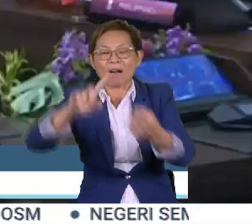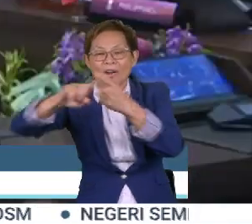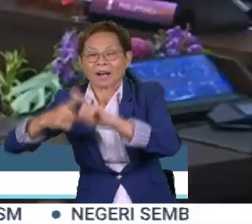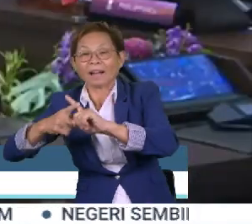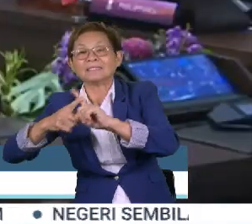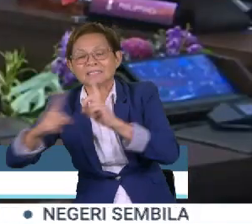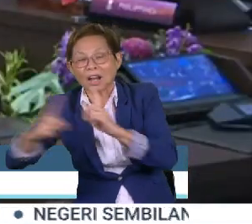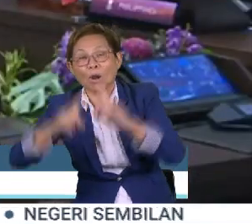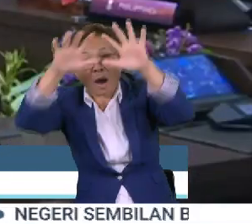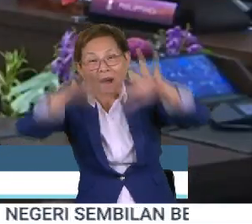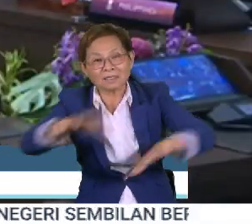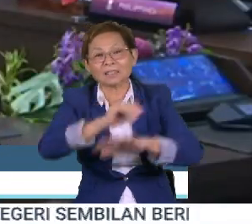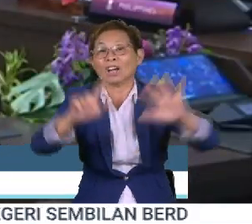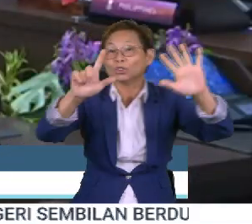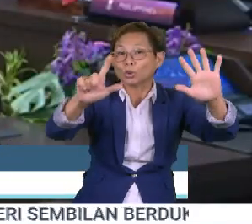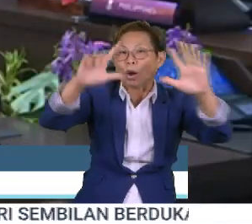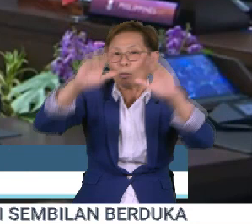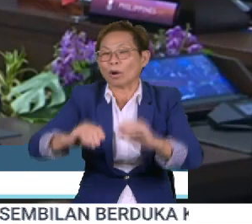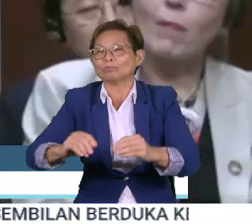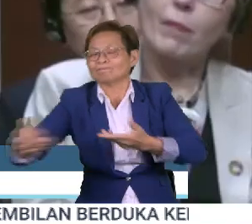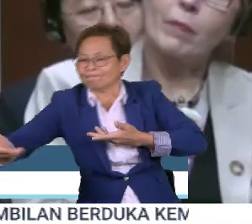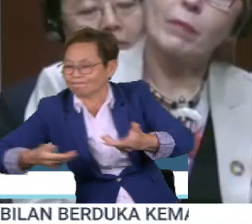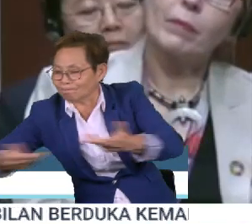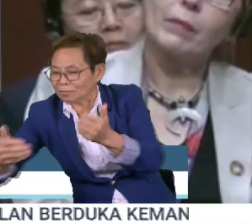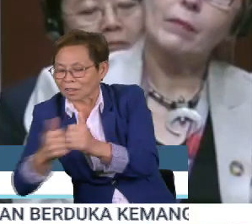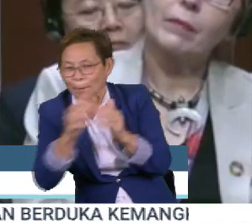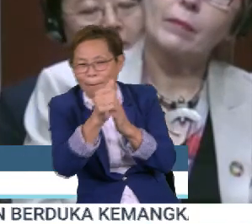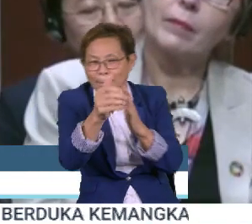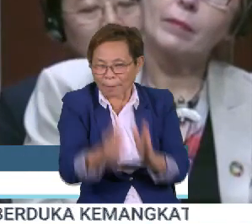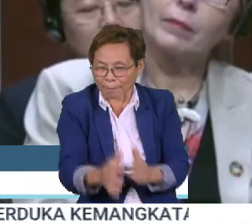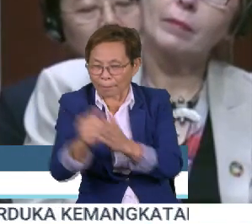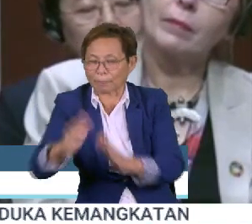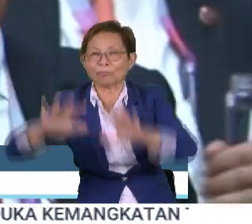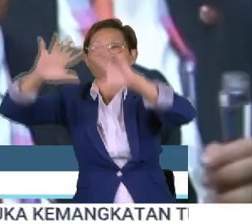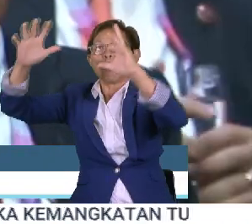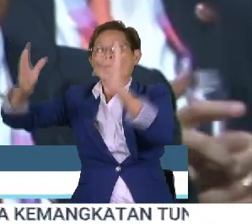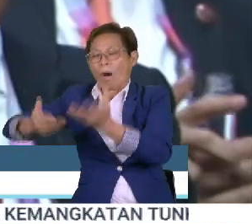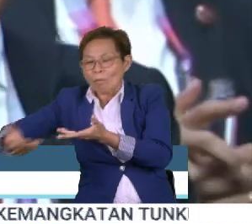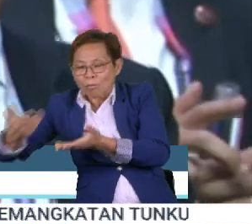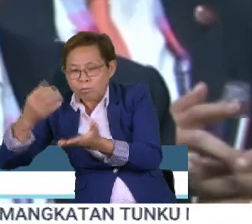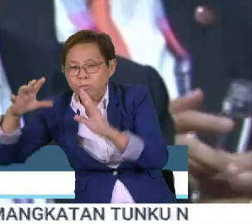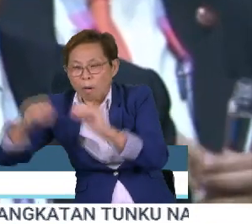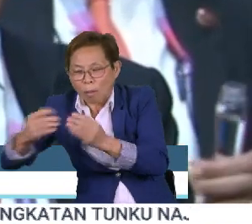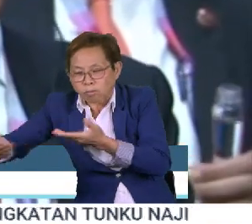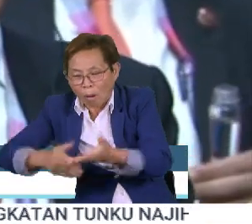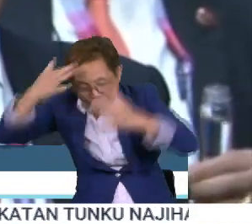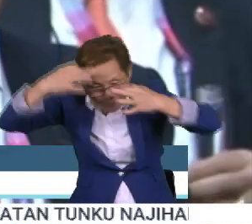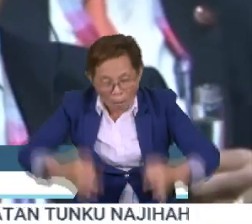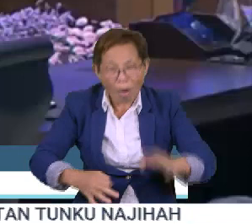dialog Asian serta tujuh musyawarah dua hal dengan pemimpin-pemimpin dunia memutamatkan